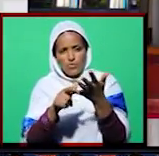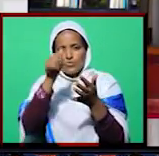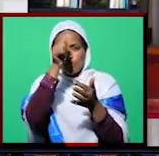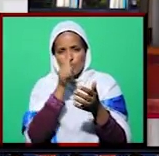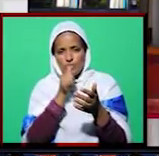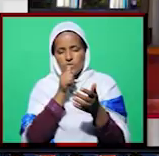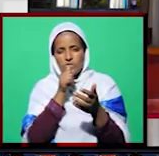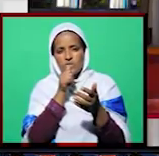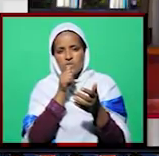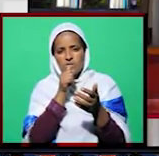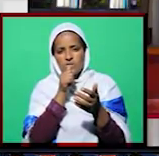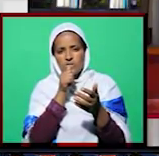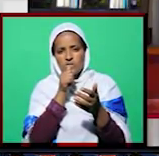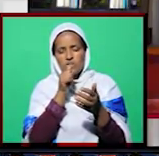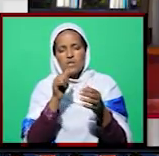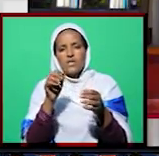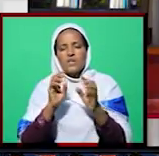በእውነት ስለ አምስቱ አይማደ ምስጢር